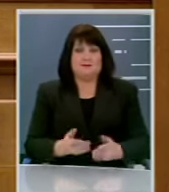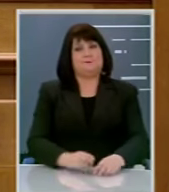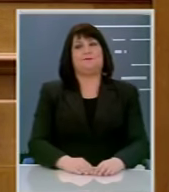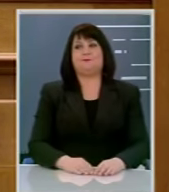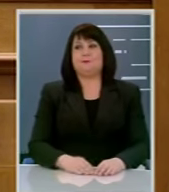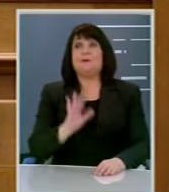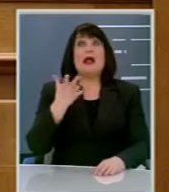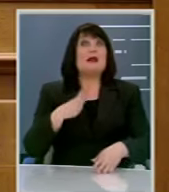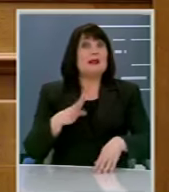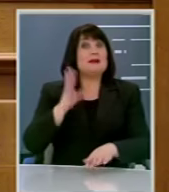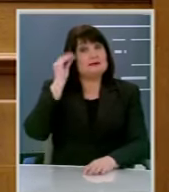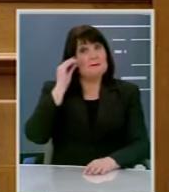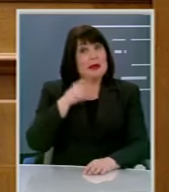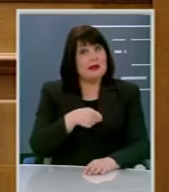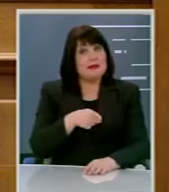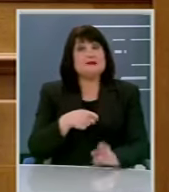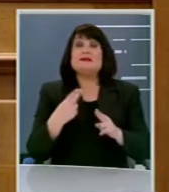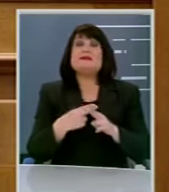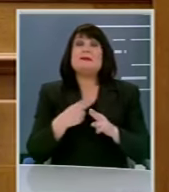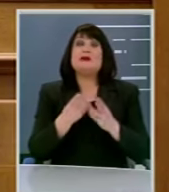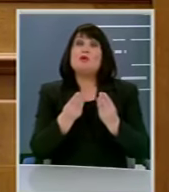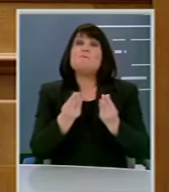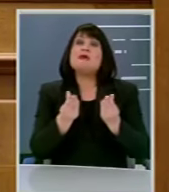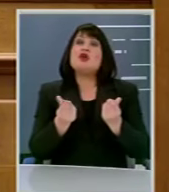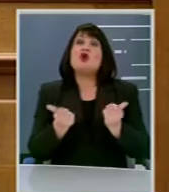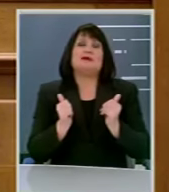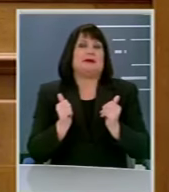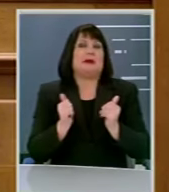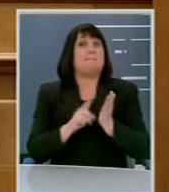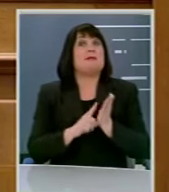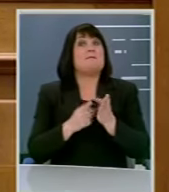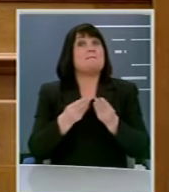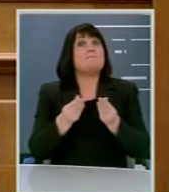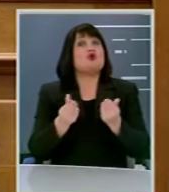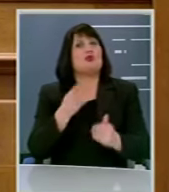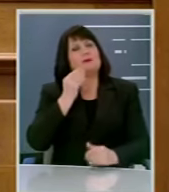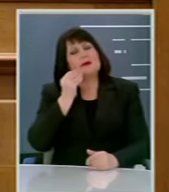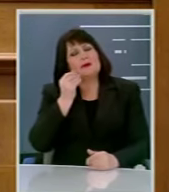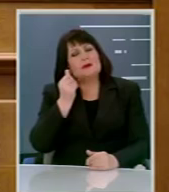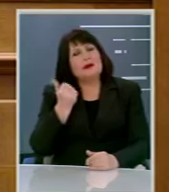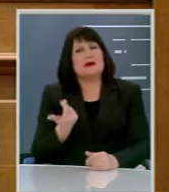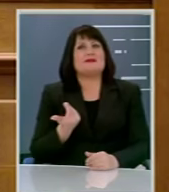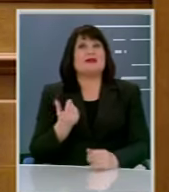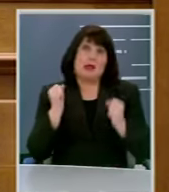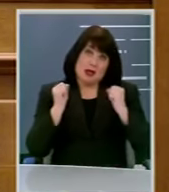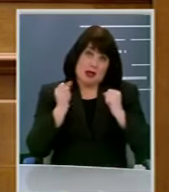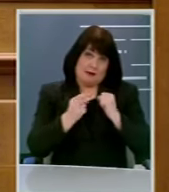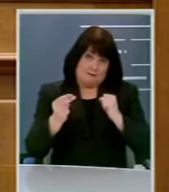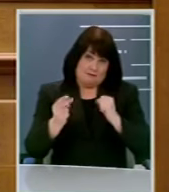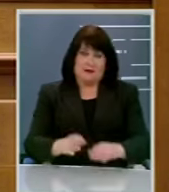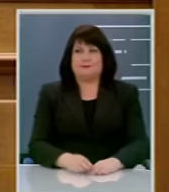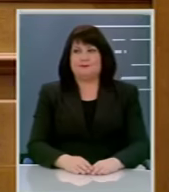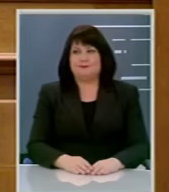να το βάλεις μέσα, ο πρώτος παράγοντας βέβαια είναι η ποιότητα. Να είναι κάτι καλύτερο από το άλλο. Και γευστικά και από πλευράς υγείας. Εδώ λοιπόν